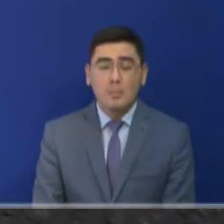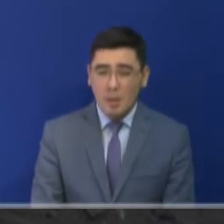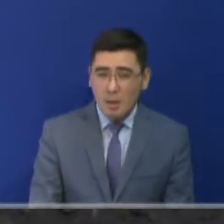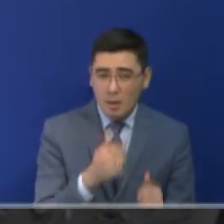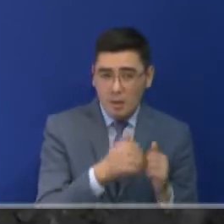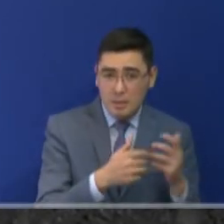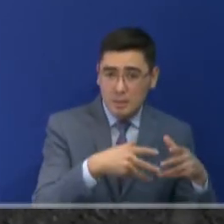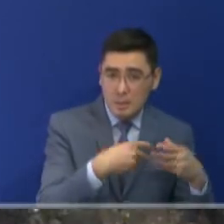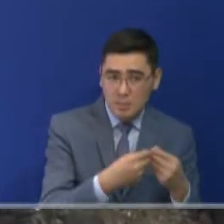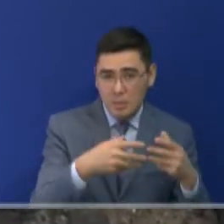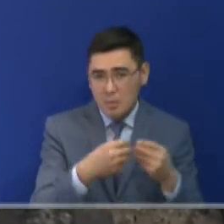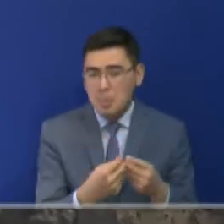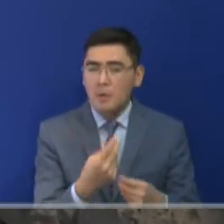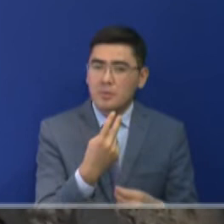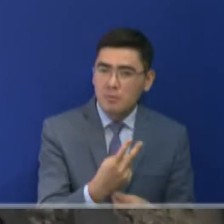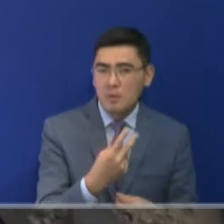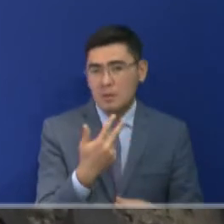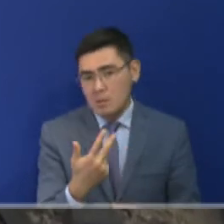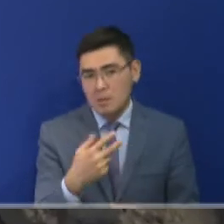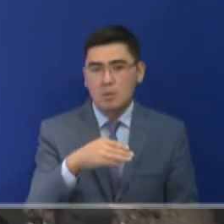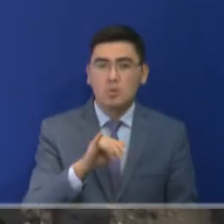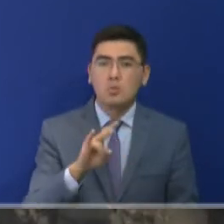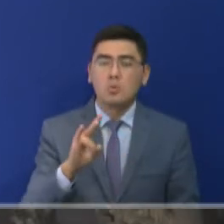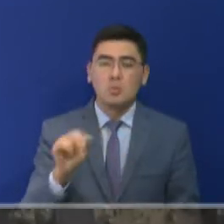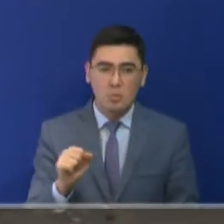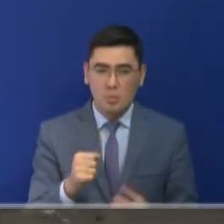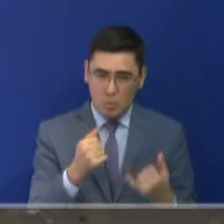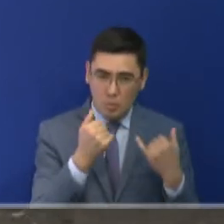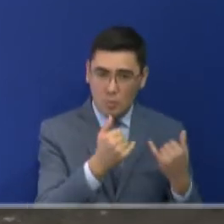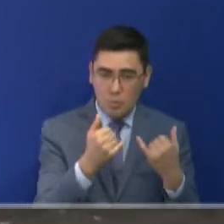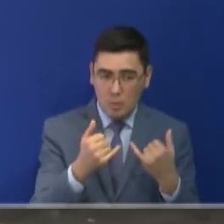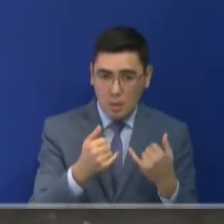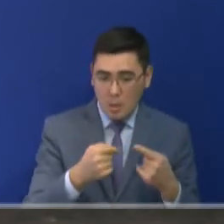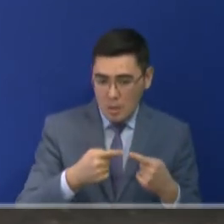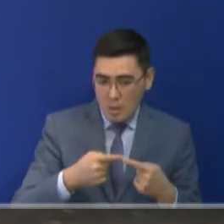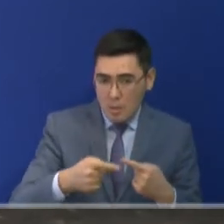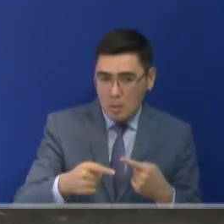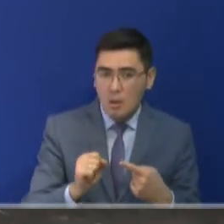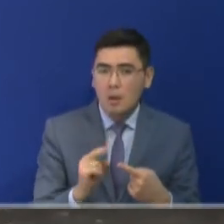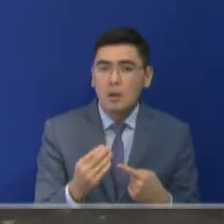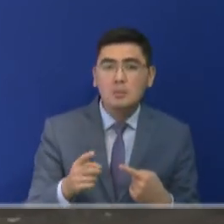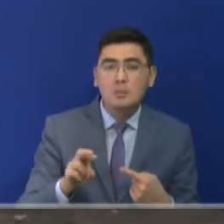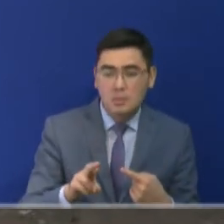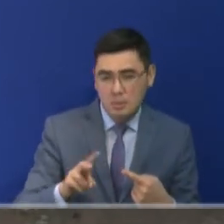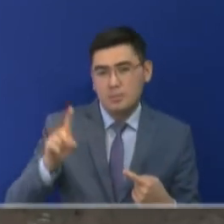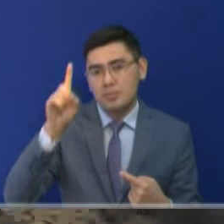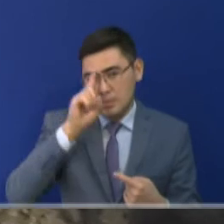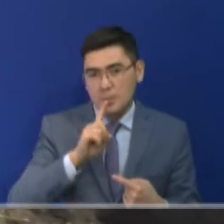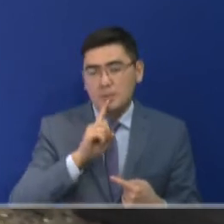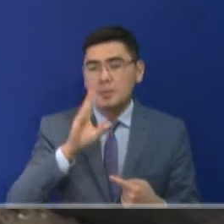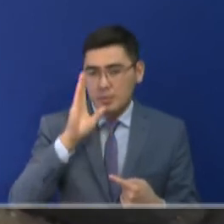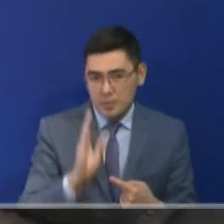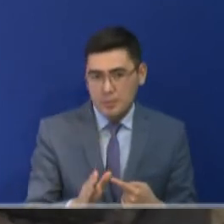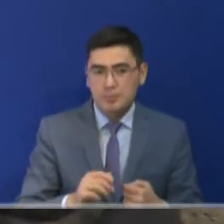по 2-3 тонны угля. Акция продлится в течение одного месяца. С учетом того, что во время пандемии многие